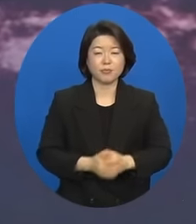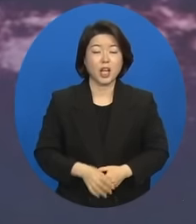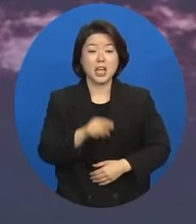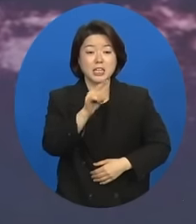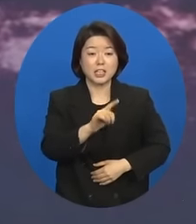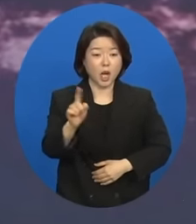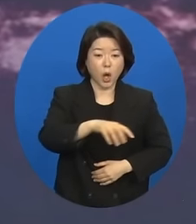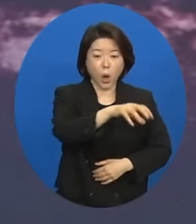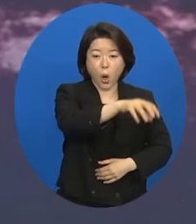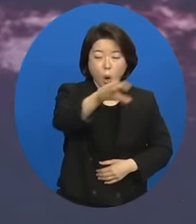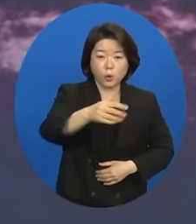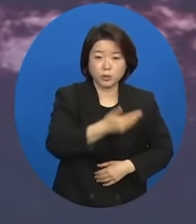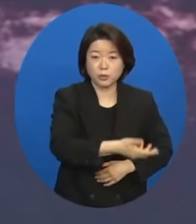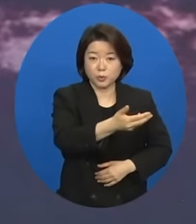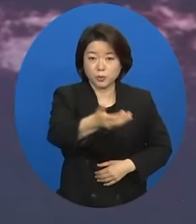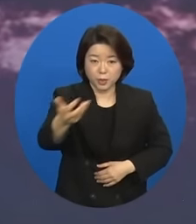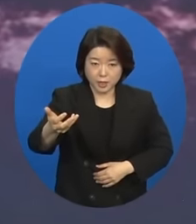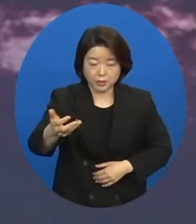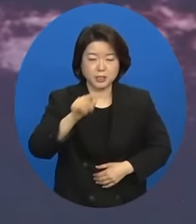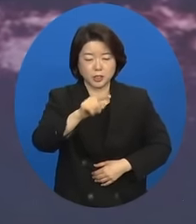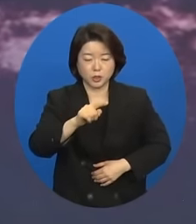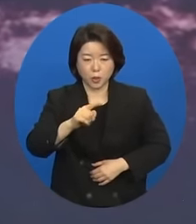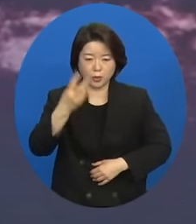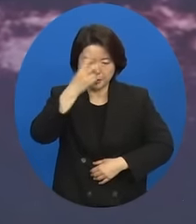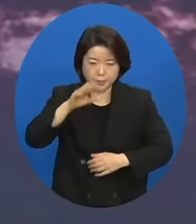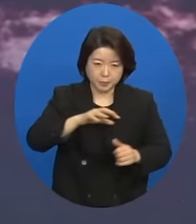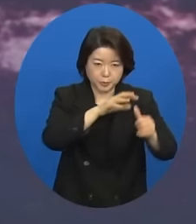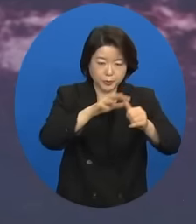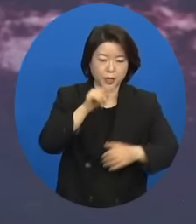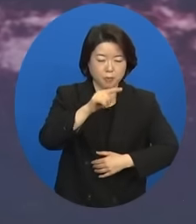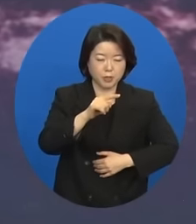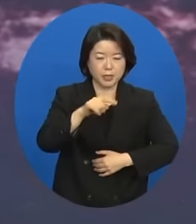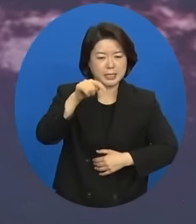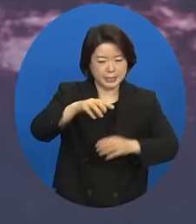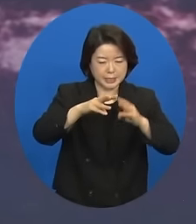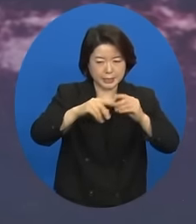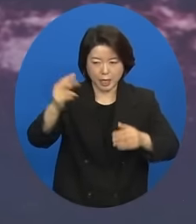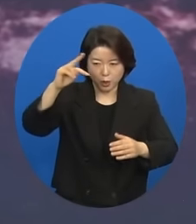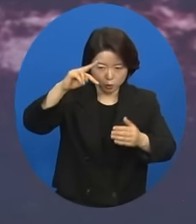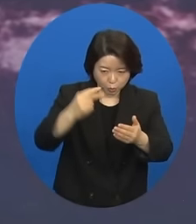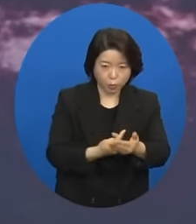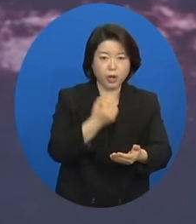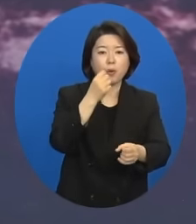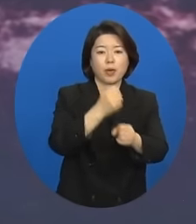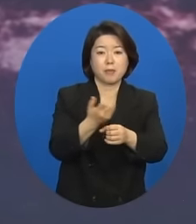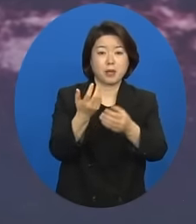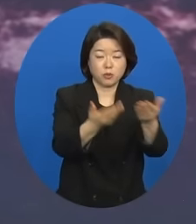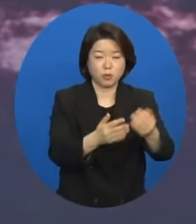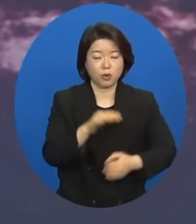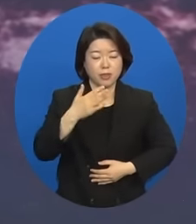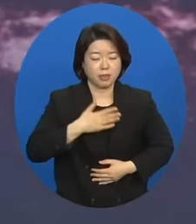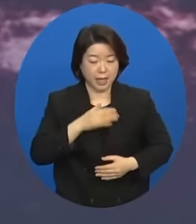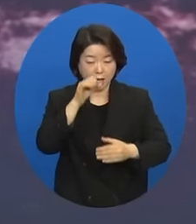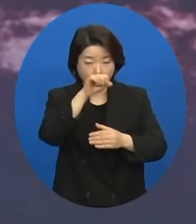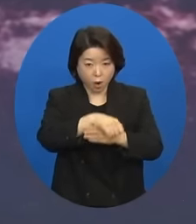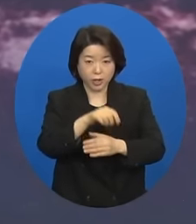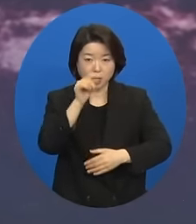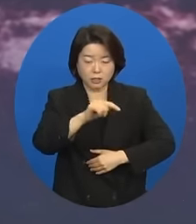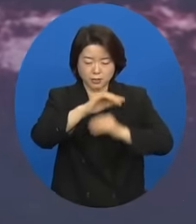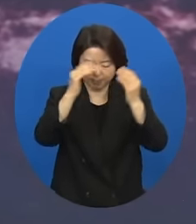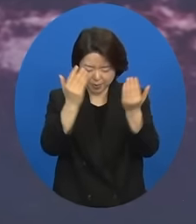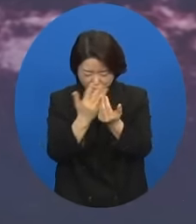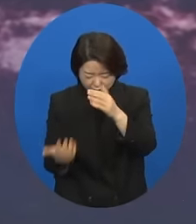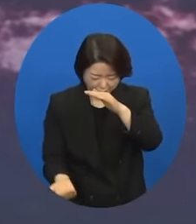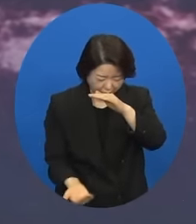네가 어디로 가든지 너를 지키며 너를 이끌어이 땅으로 돌아오게 할 거야 내가 내게 허락한 것을 다 이루기까지 너를 떠나지